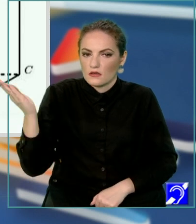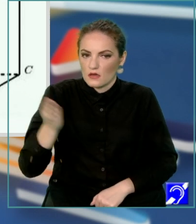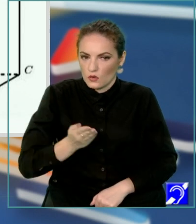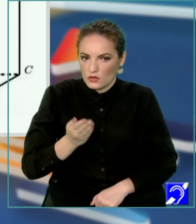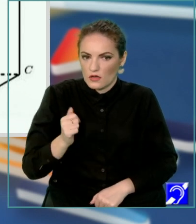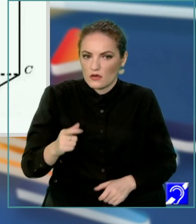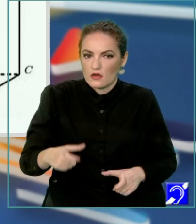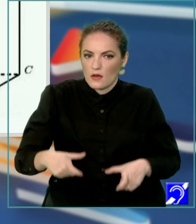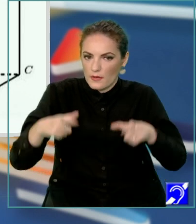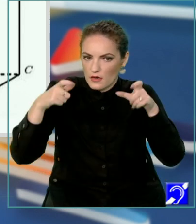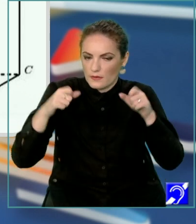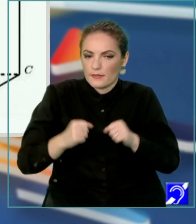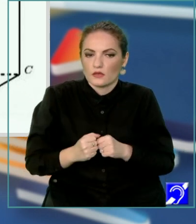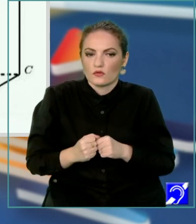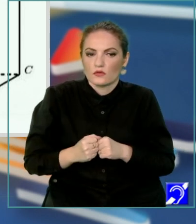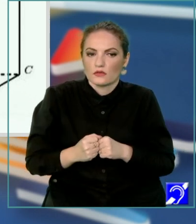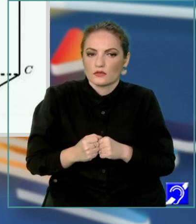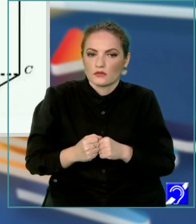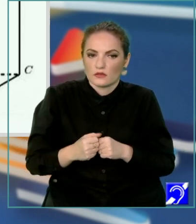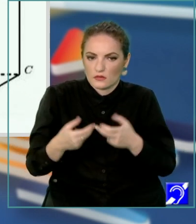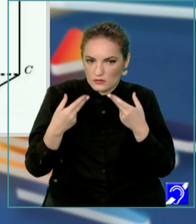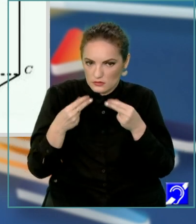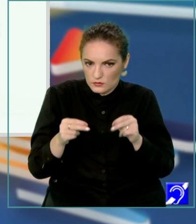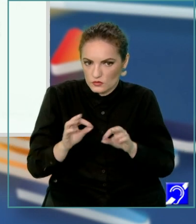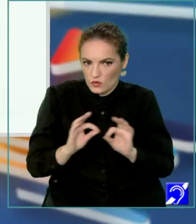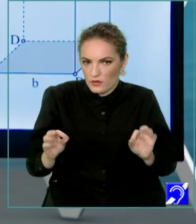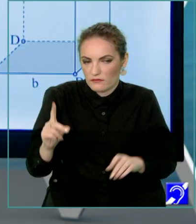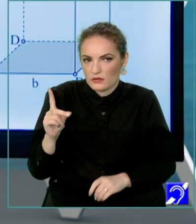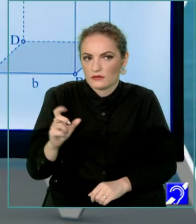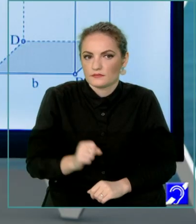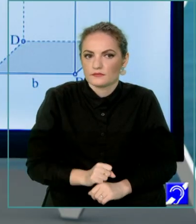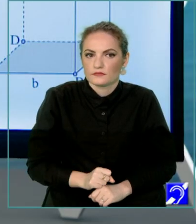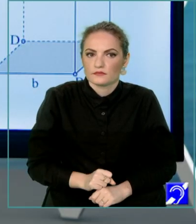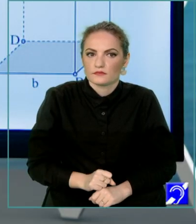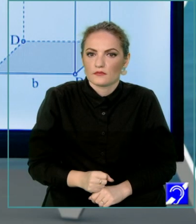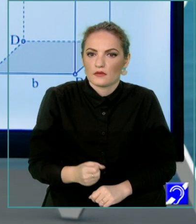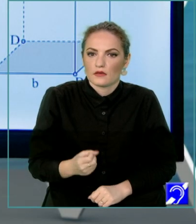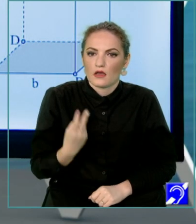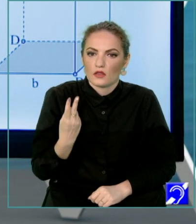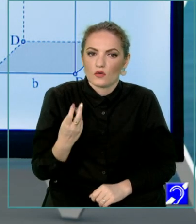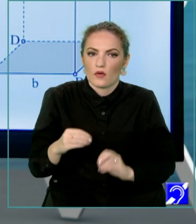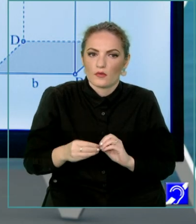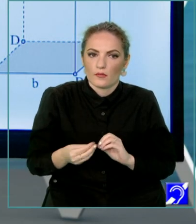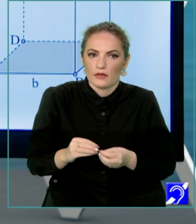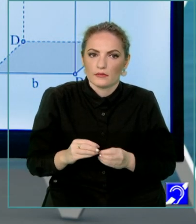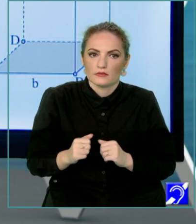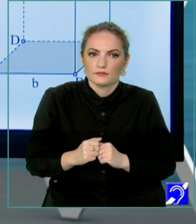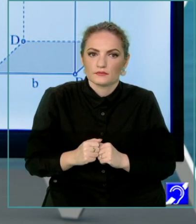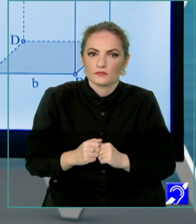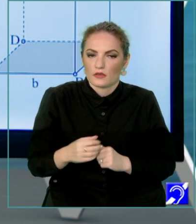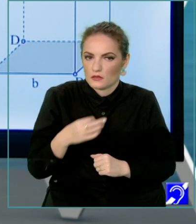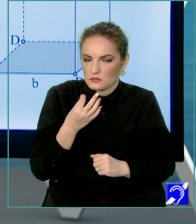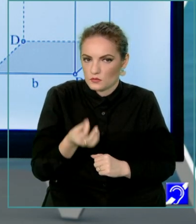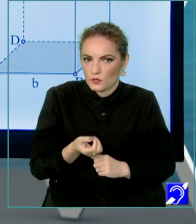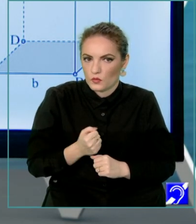răspunsul corect este de diagonală a paralelipipedului a doua problemă pe care vo propun Precizați